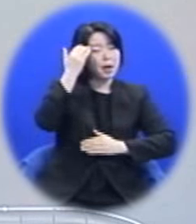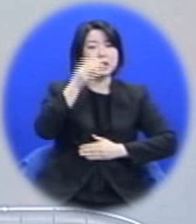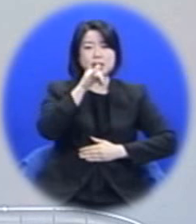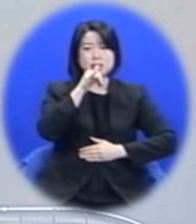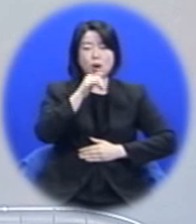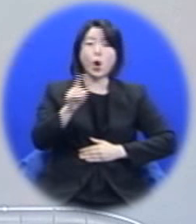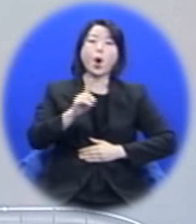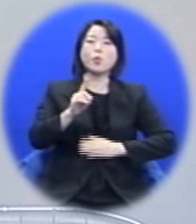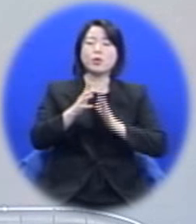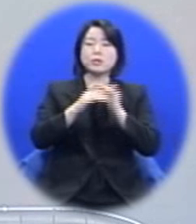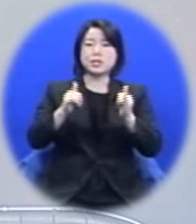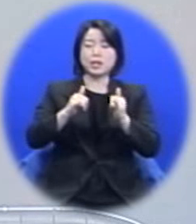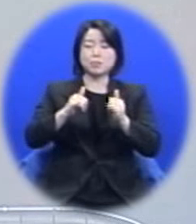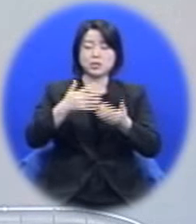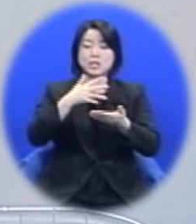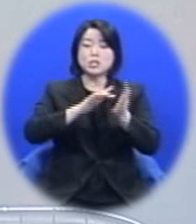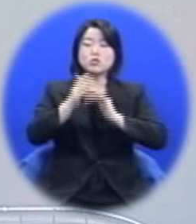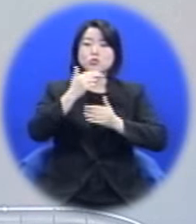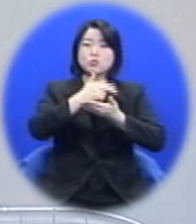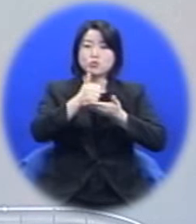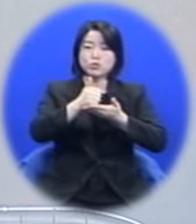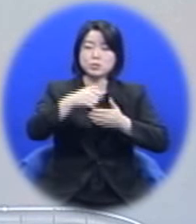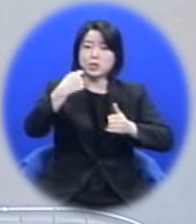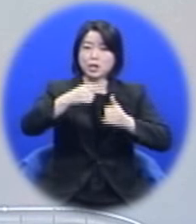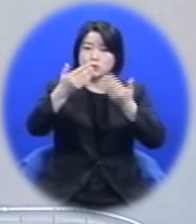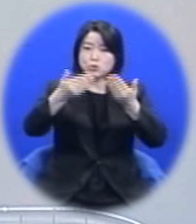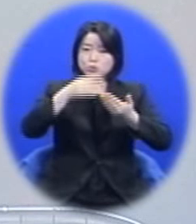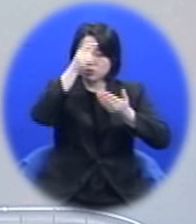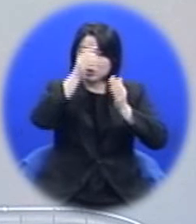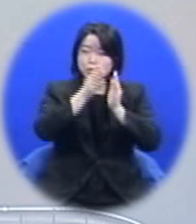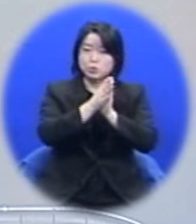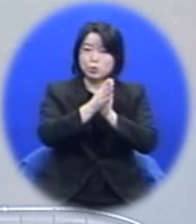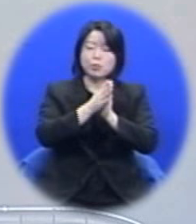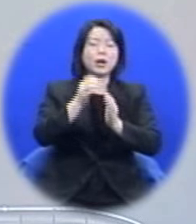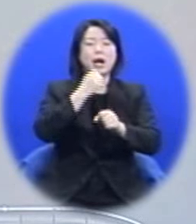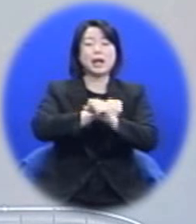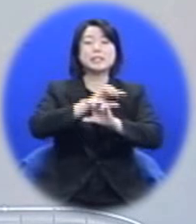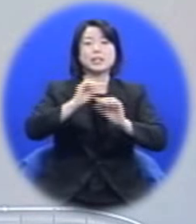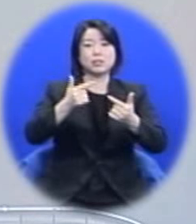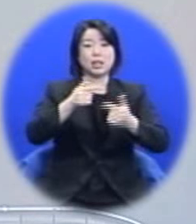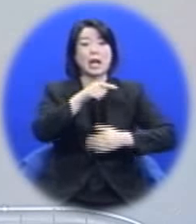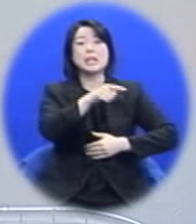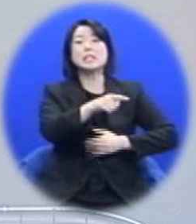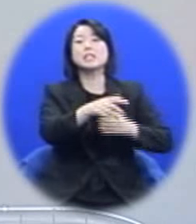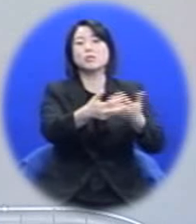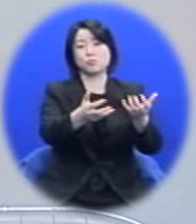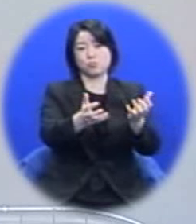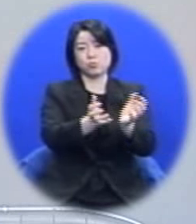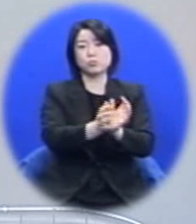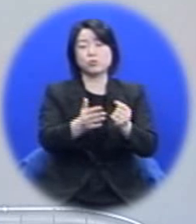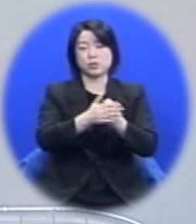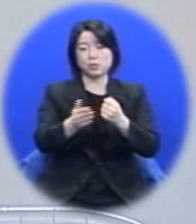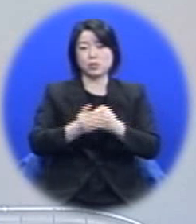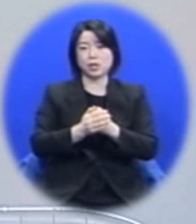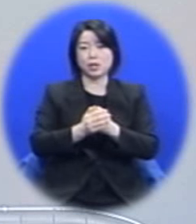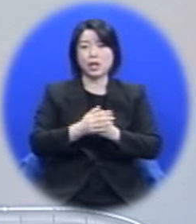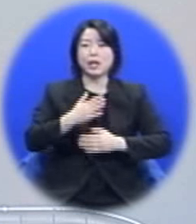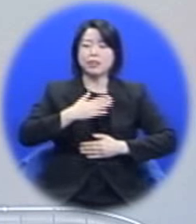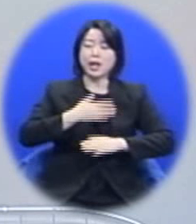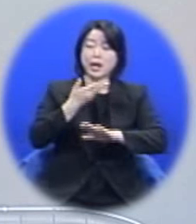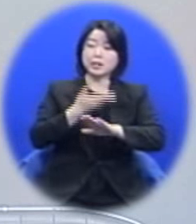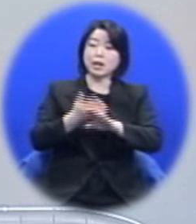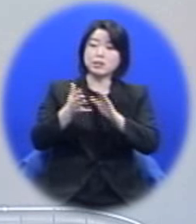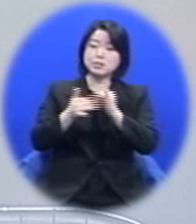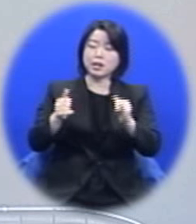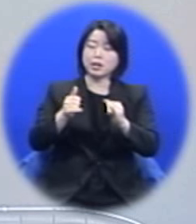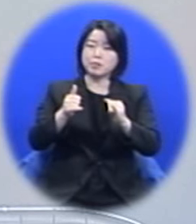안 한대요. 왜 그런가? 이 부분 때문입니다. 내가 다른 사람의 죄를 사하여 준 것처럼 그렇게